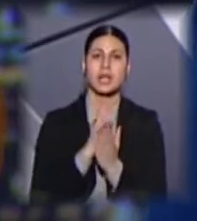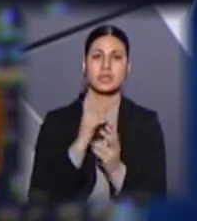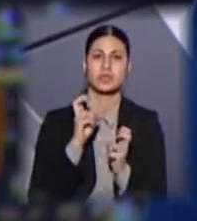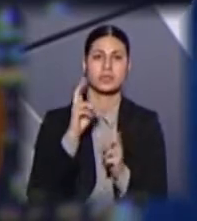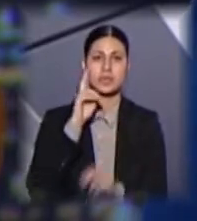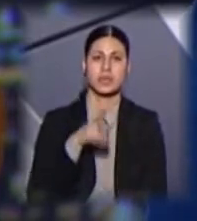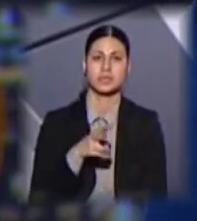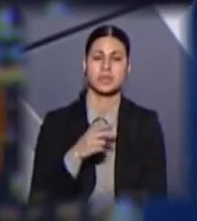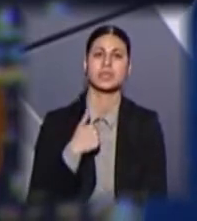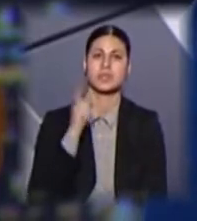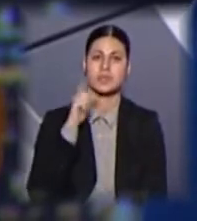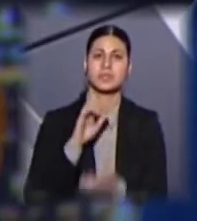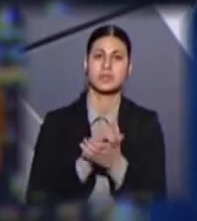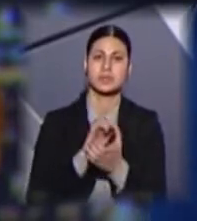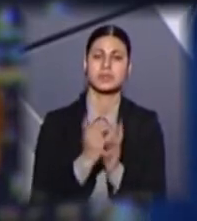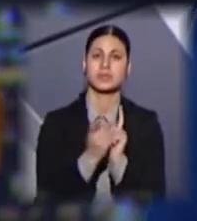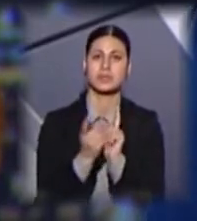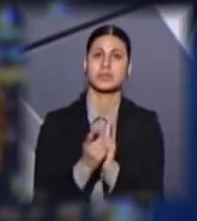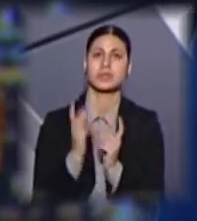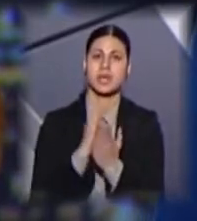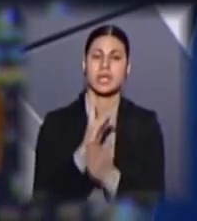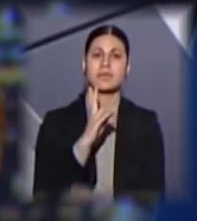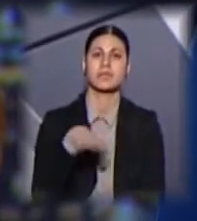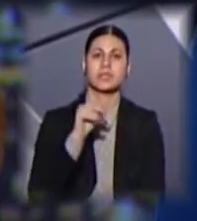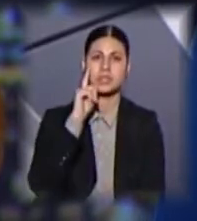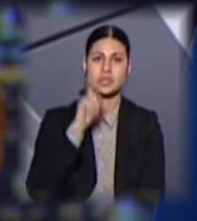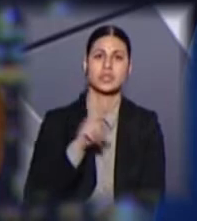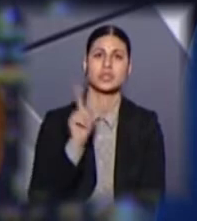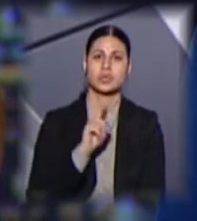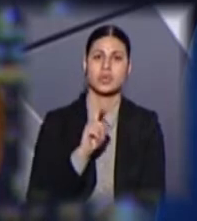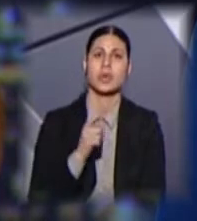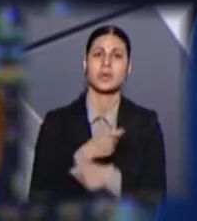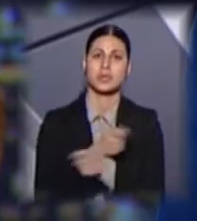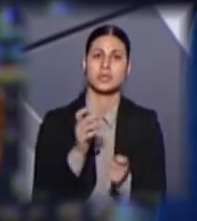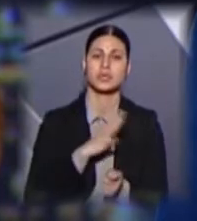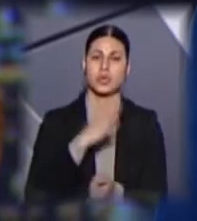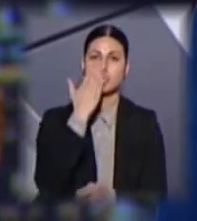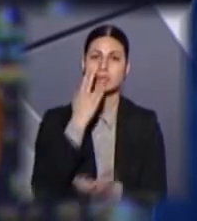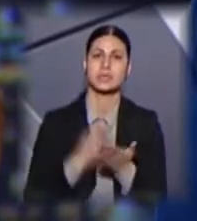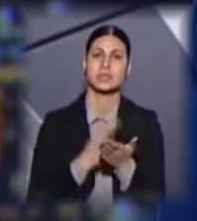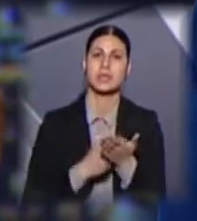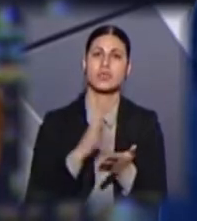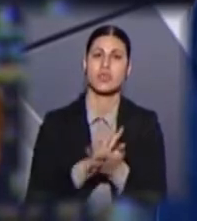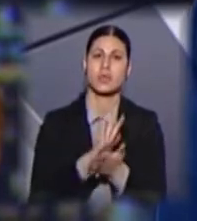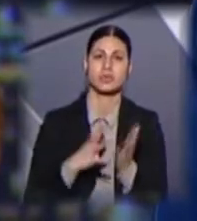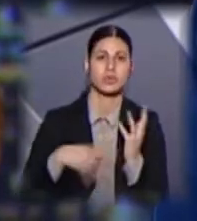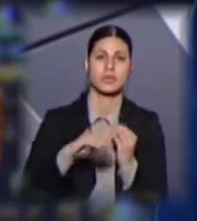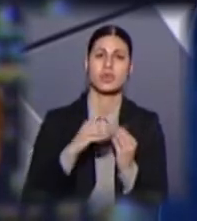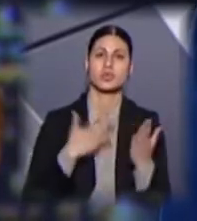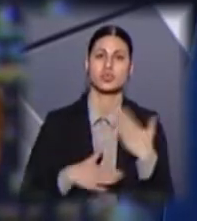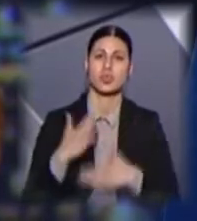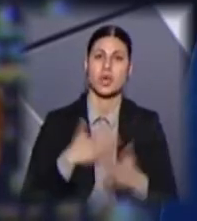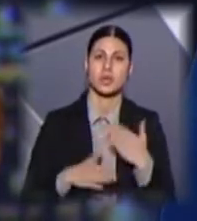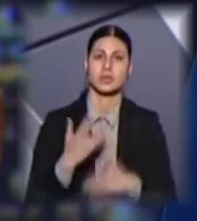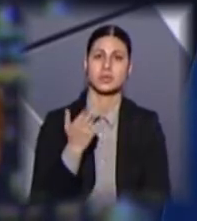მხვდებიან ადამიანები, ნაცნობები, უცნობები, რომლებმაც იციან, რომ დარიგდა სახელმძღვანელოები უფასოდ და ეს მათ უხარიათ. ბევრი